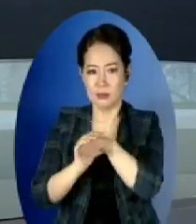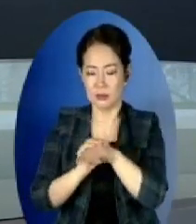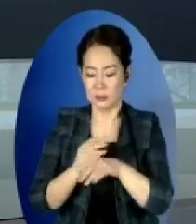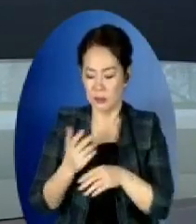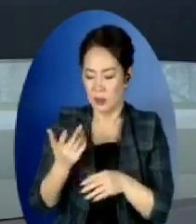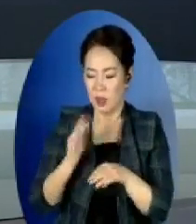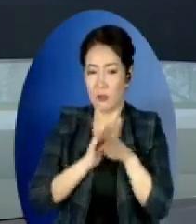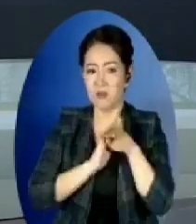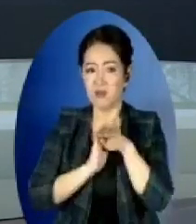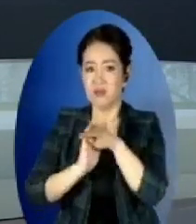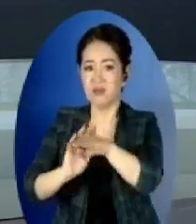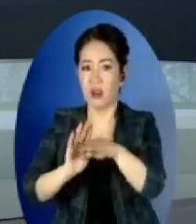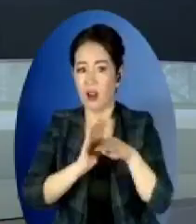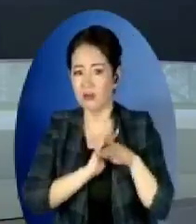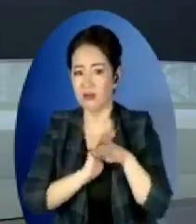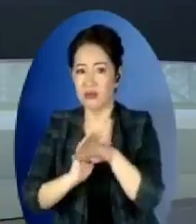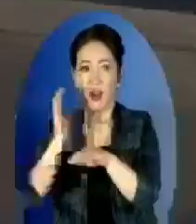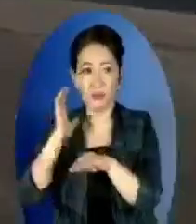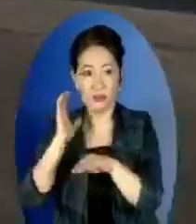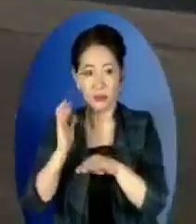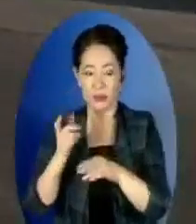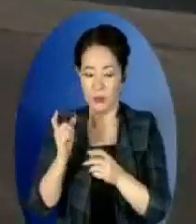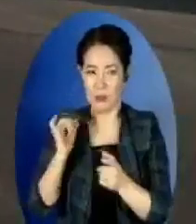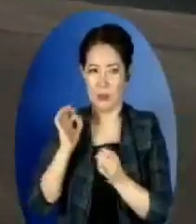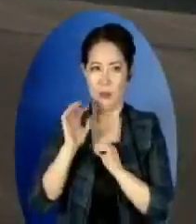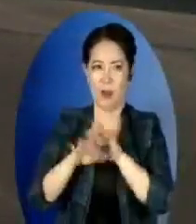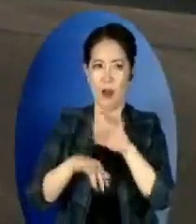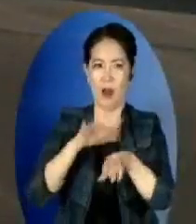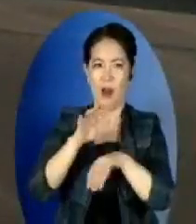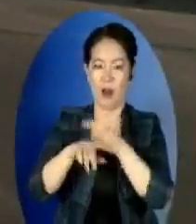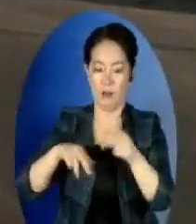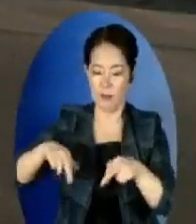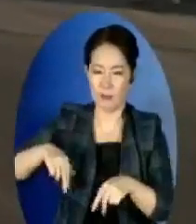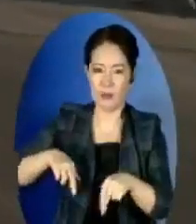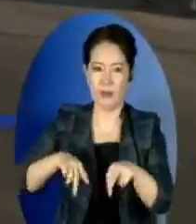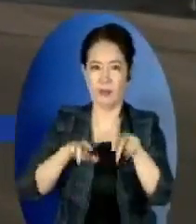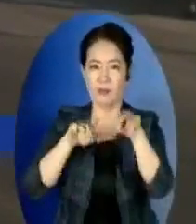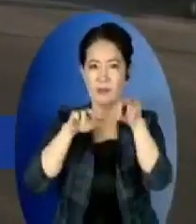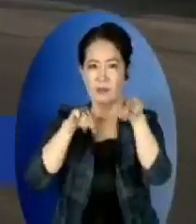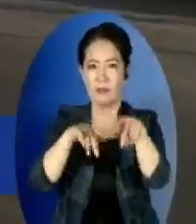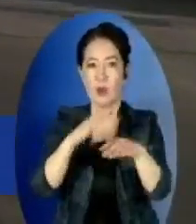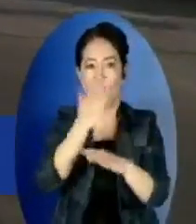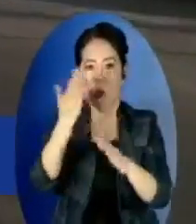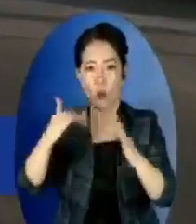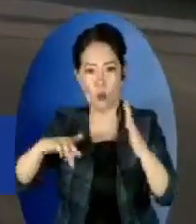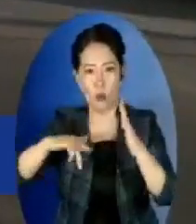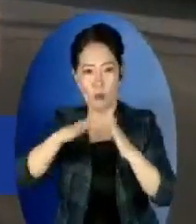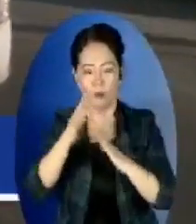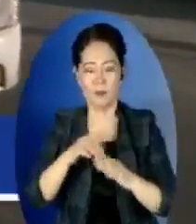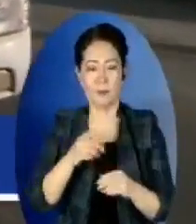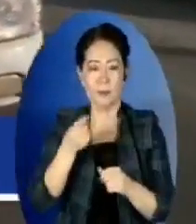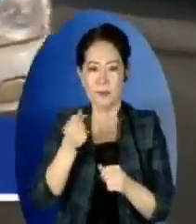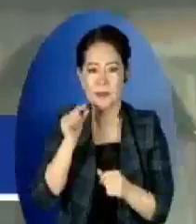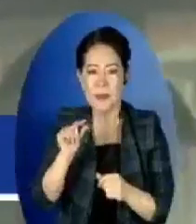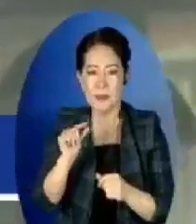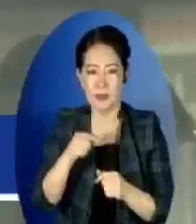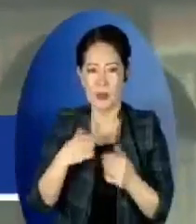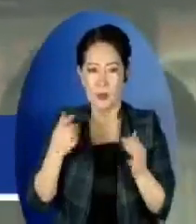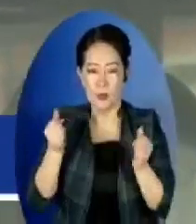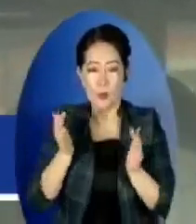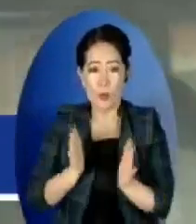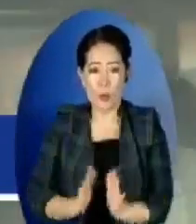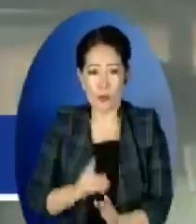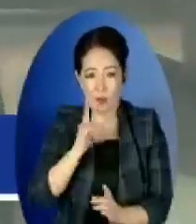нэмэгдсэн байна. бага зардлаар торох хүсэлтэй хүн олон байдаг.